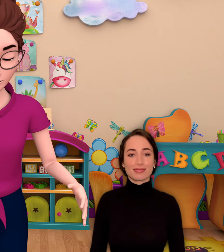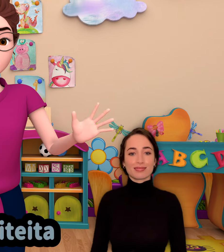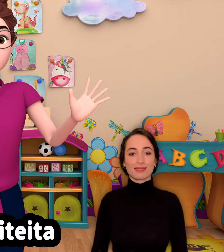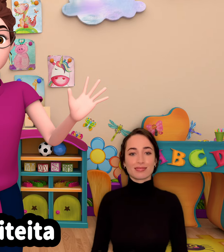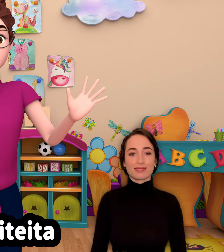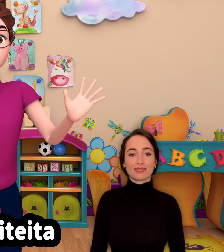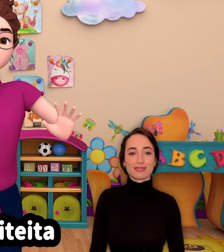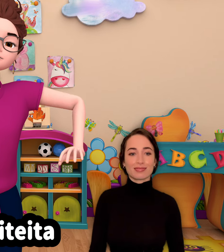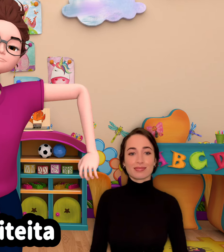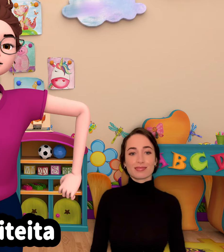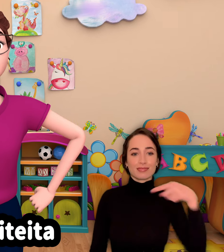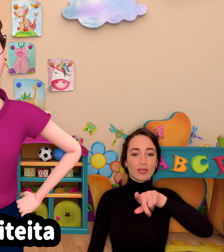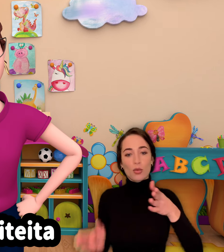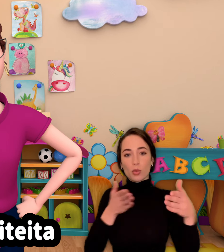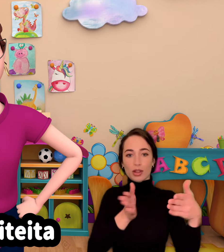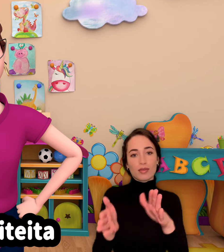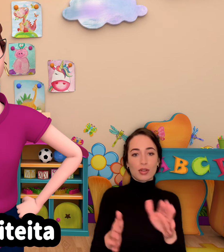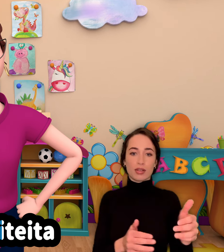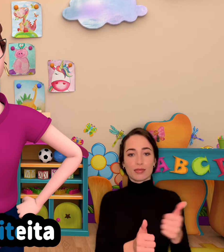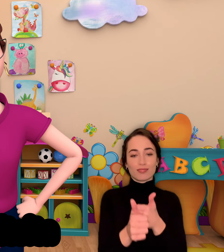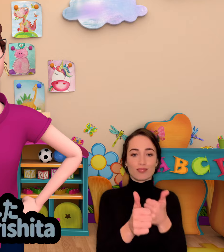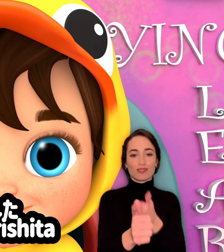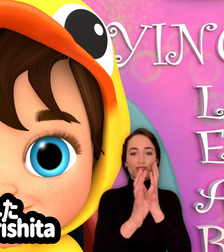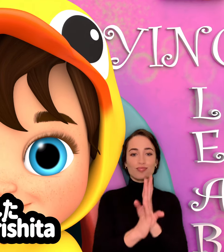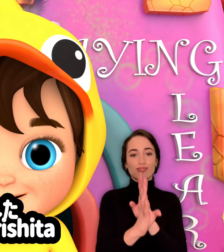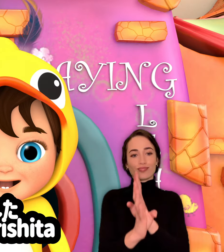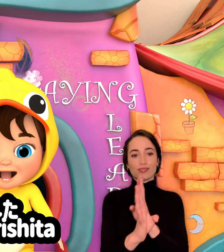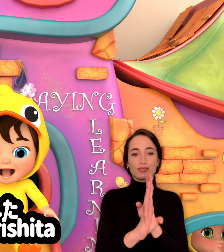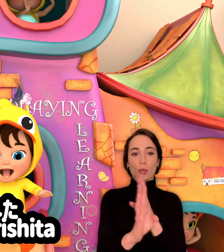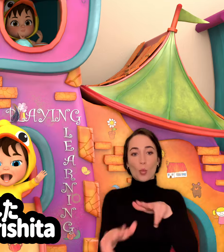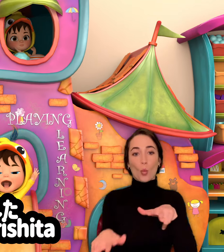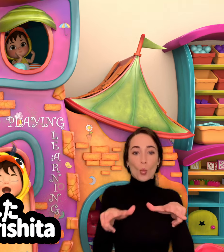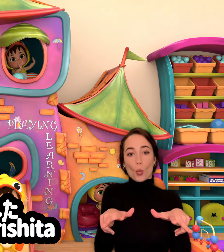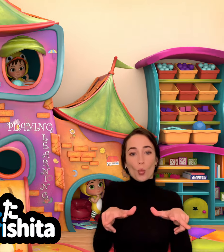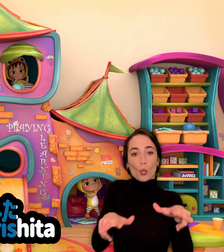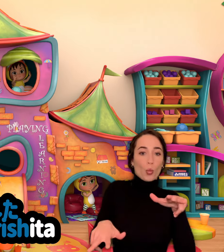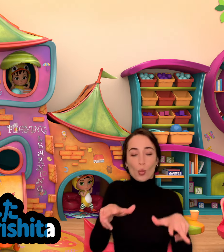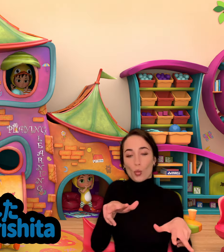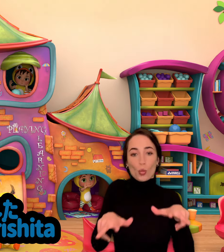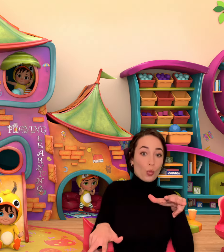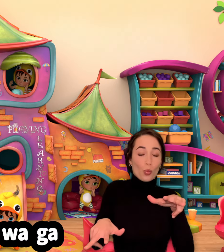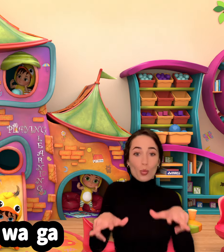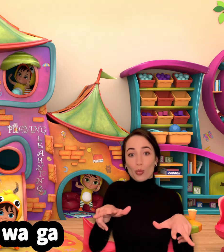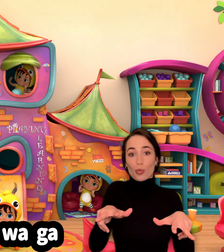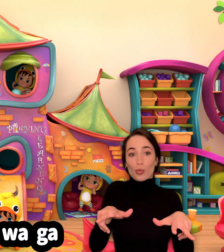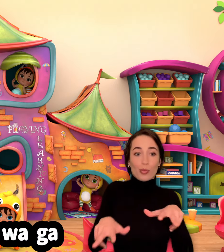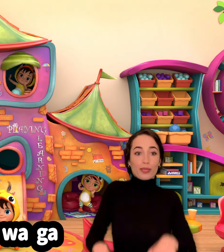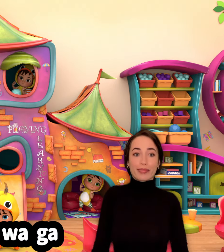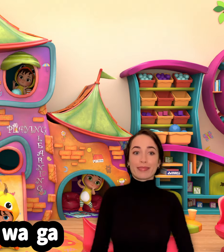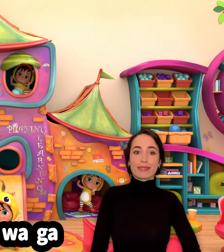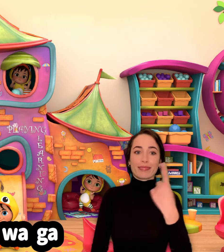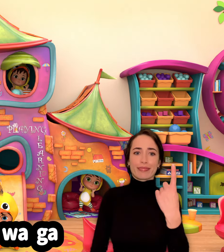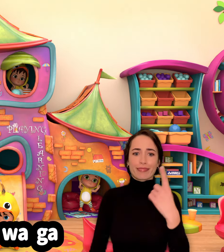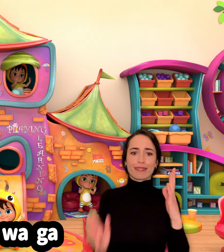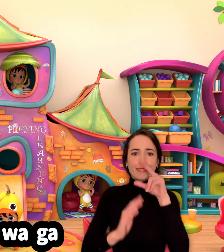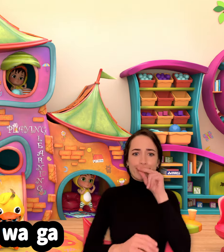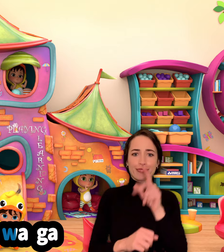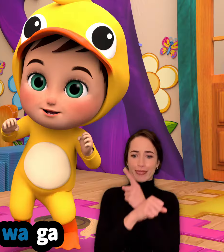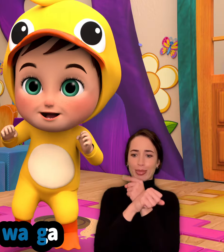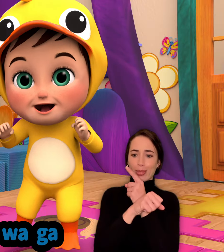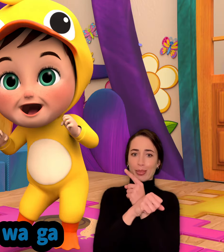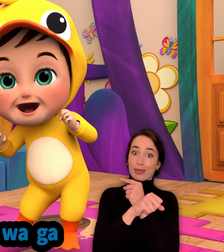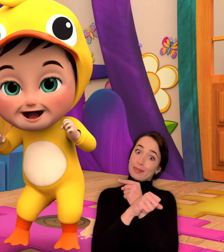た川まで歩いていたぐら行ったり来たりしたでも羽がつい